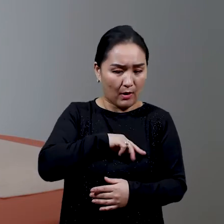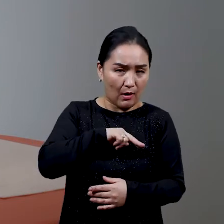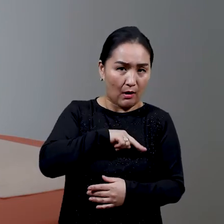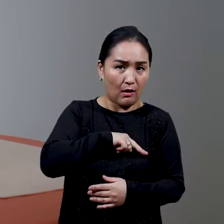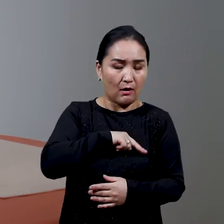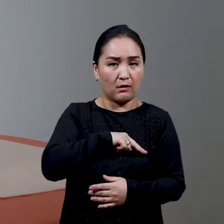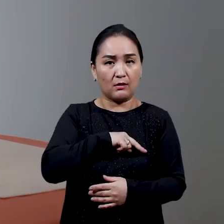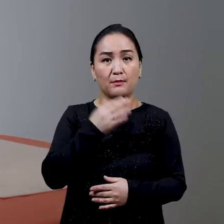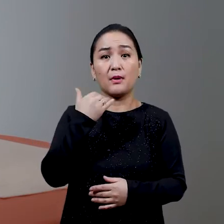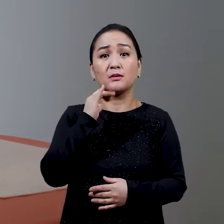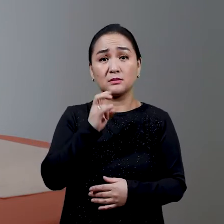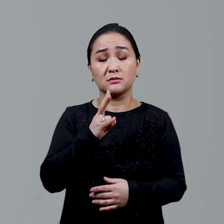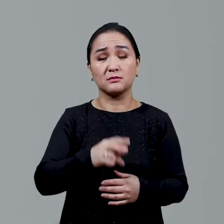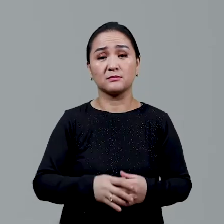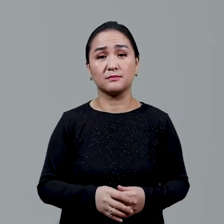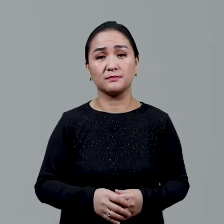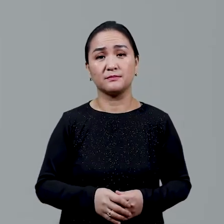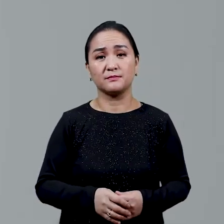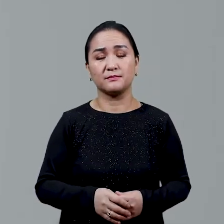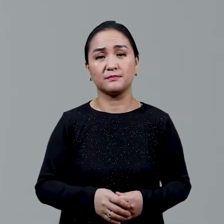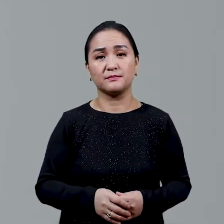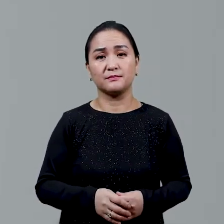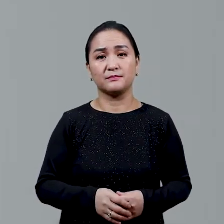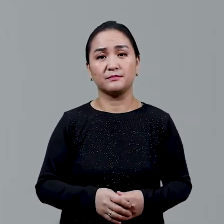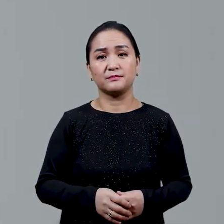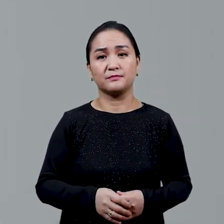айцтай. Тийм амар сонин.